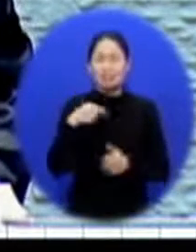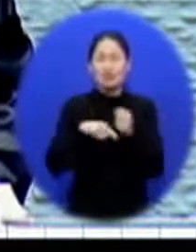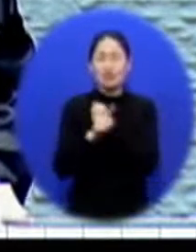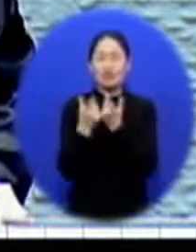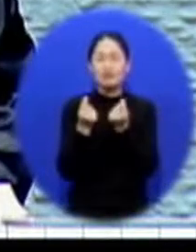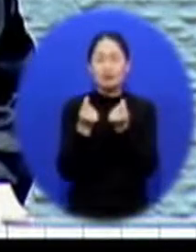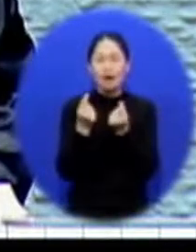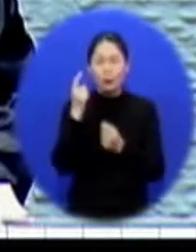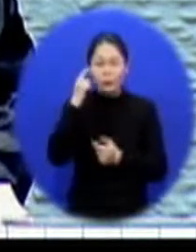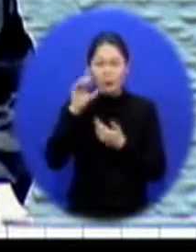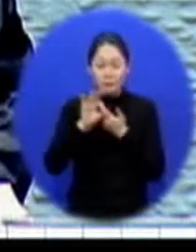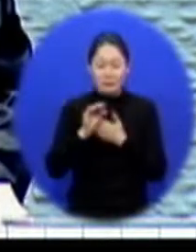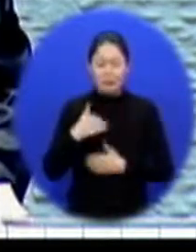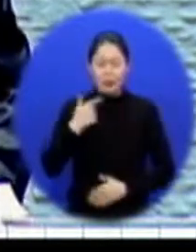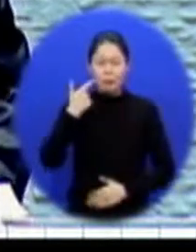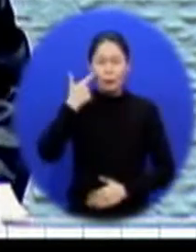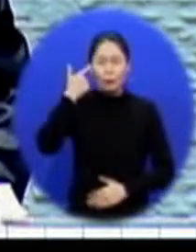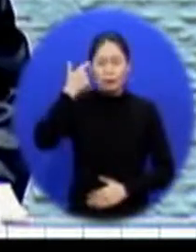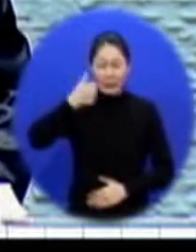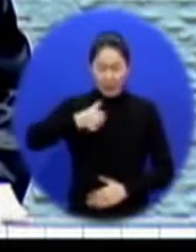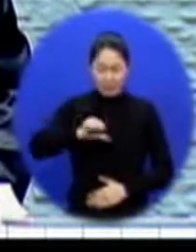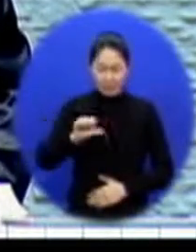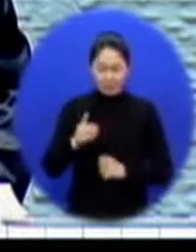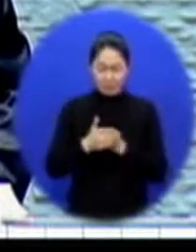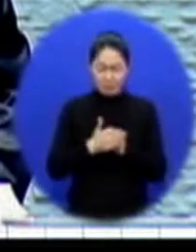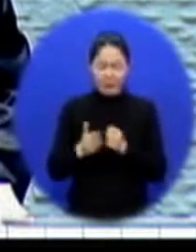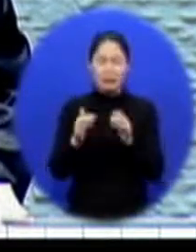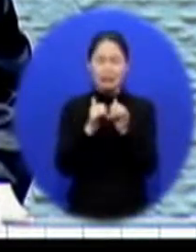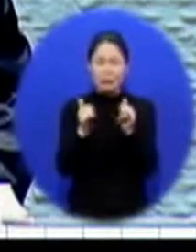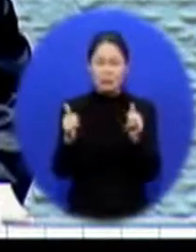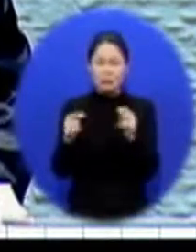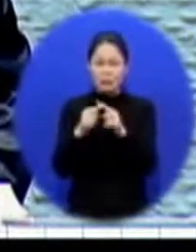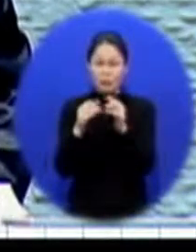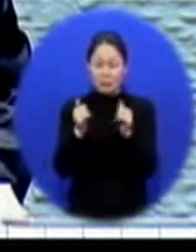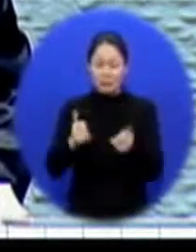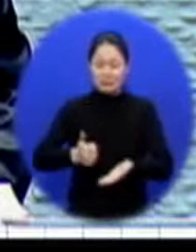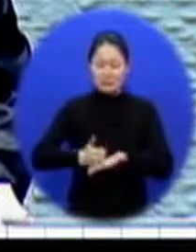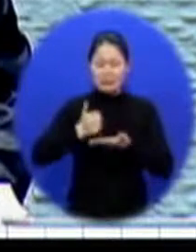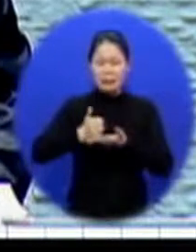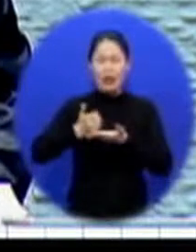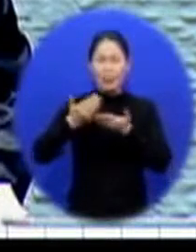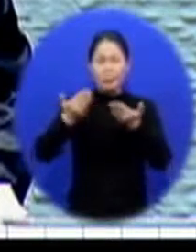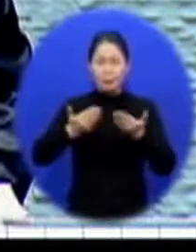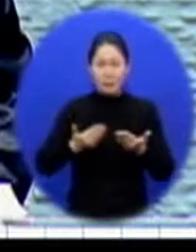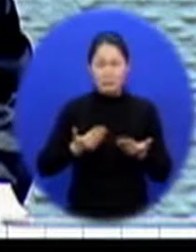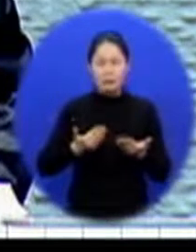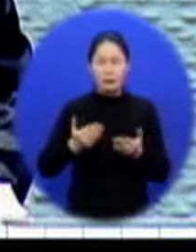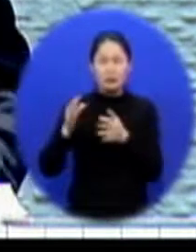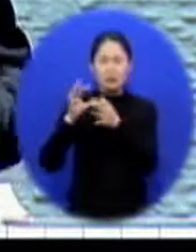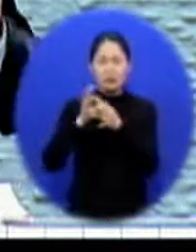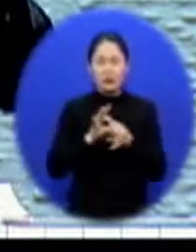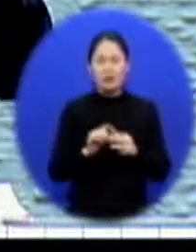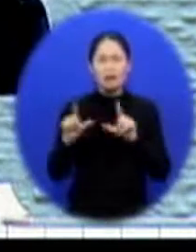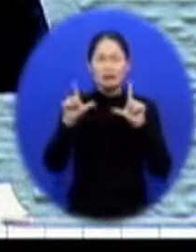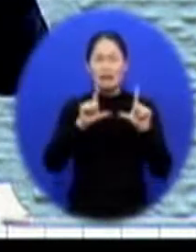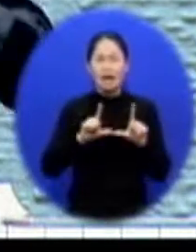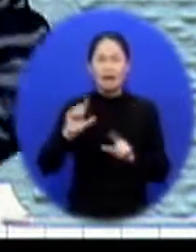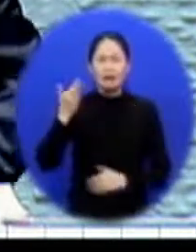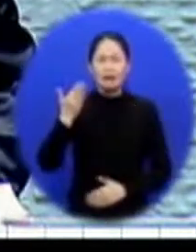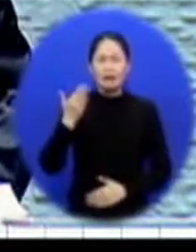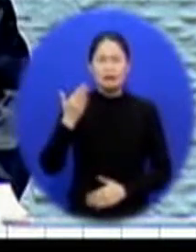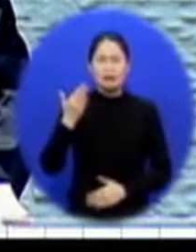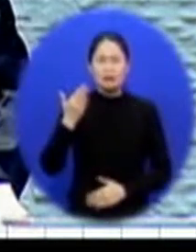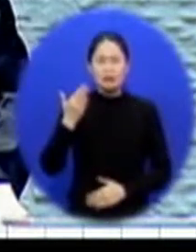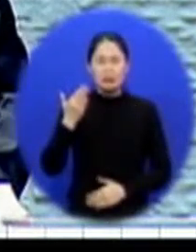저는 목사의 아들로서 사람들 교인들 칭찬 받으며 살아야 된 그런 말을 귀에 못이